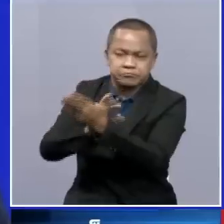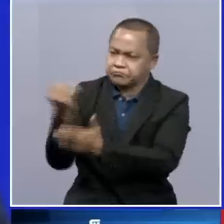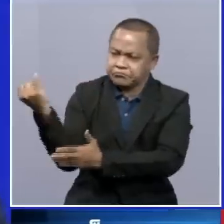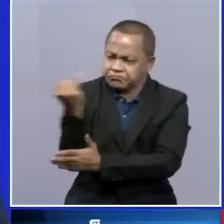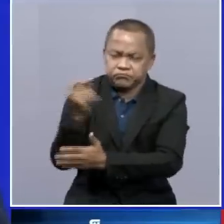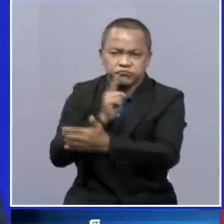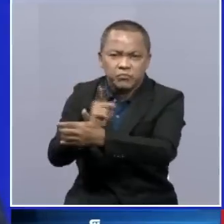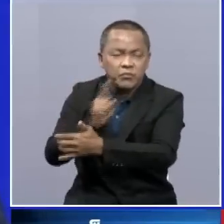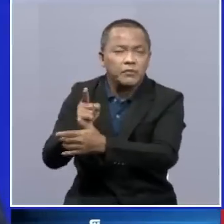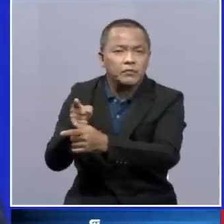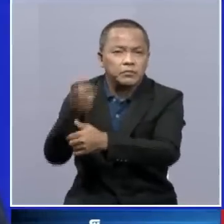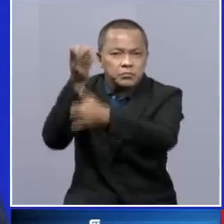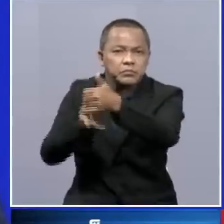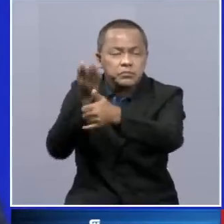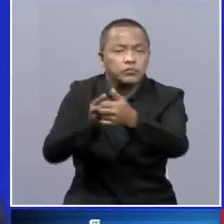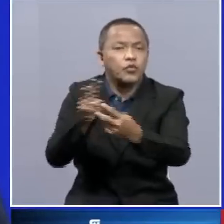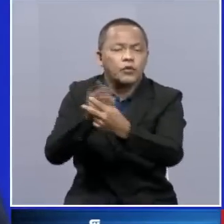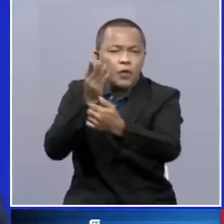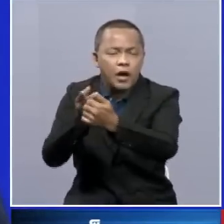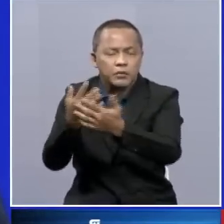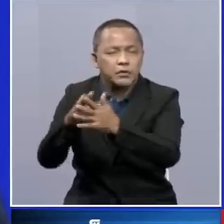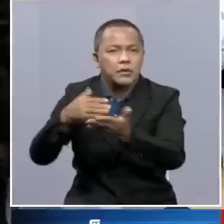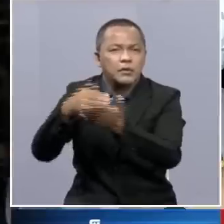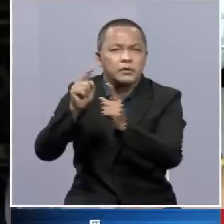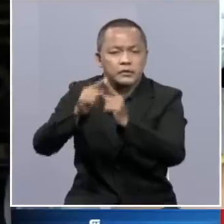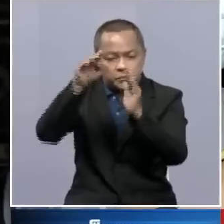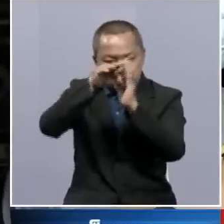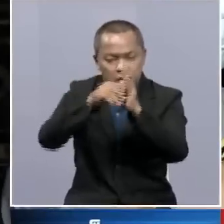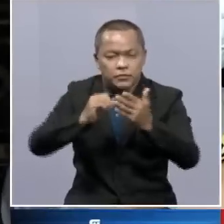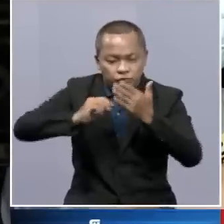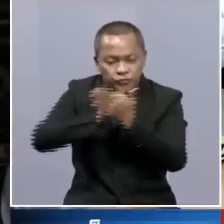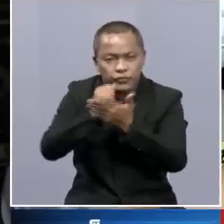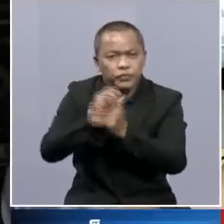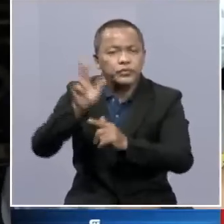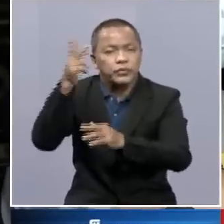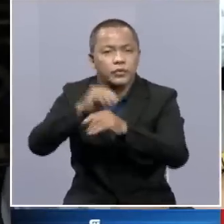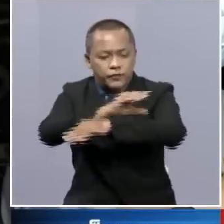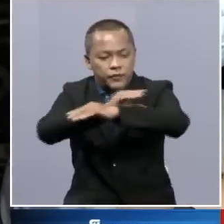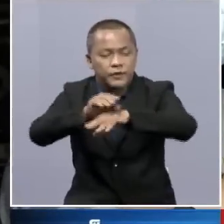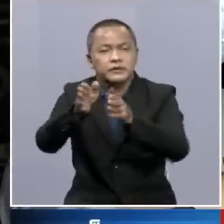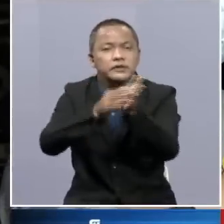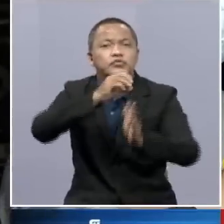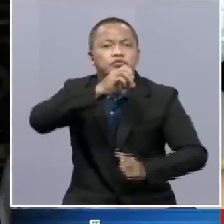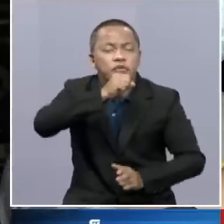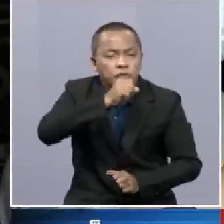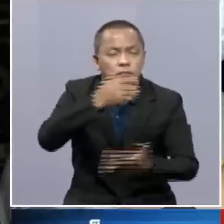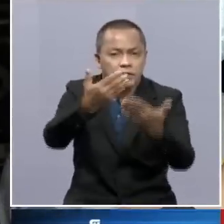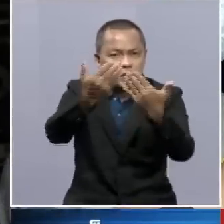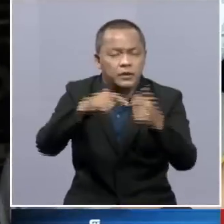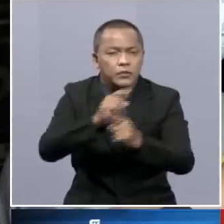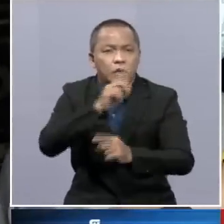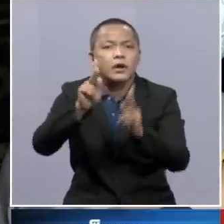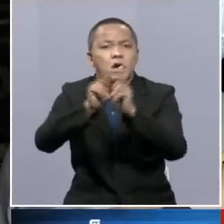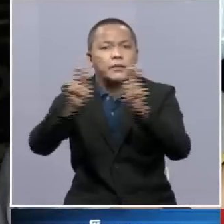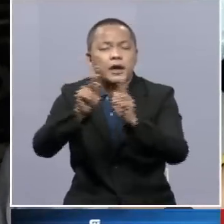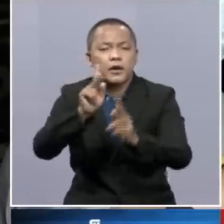ล่มตัวของคุณศักดิ์สยามคุณอนุทินนะไล่ตั้งแต่เรื่องของกัญชาเสรีเรื่องรถไฟฟ้าสายสีส้มแล้วไปร้องคณะกรรม